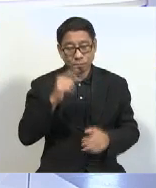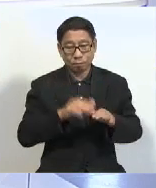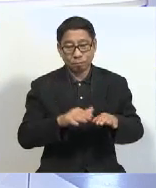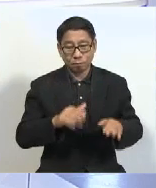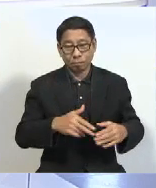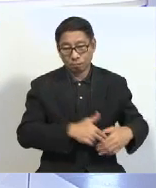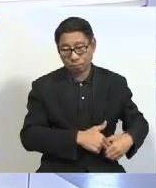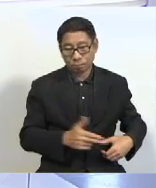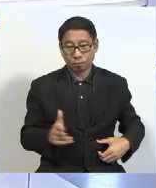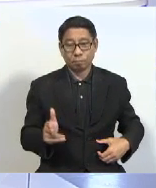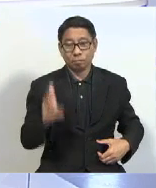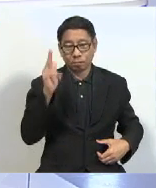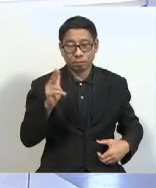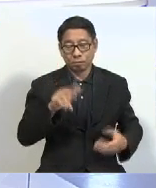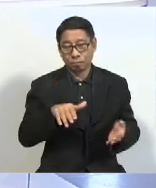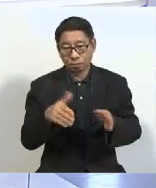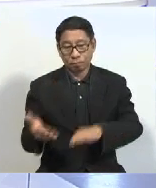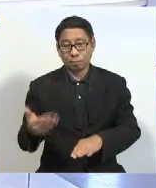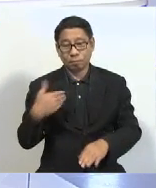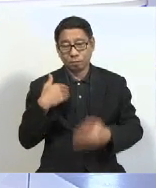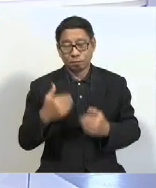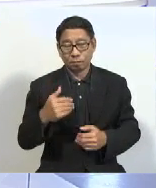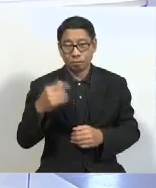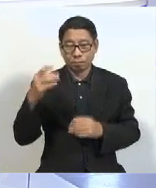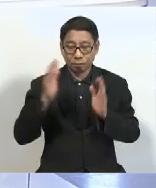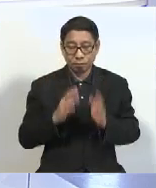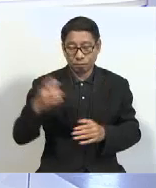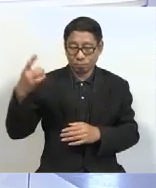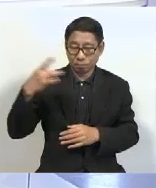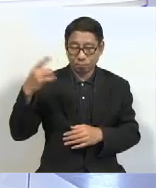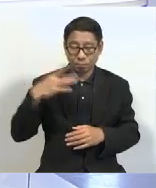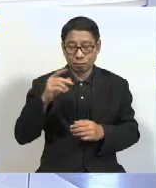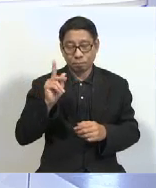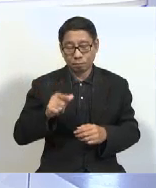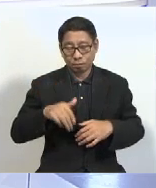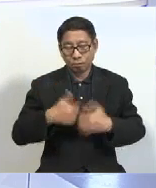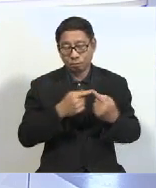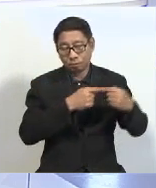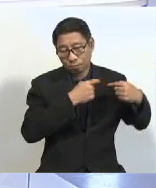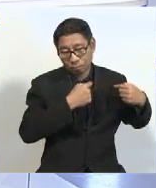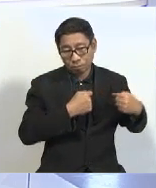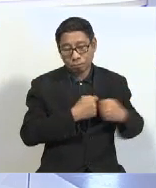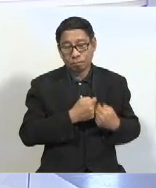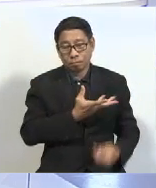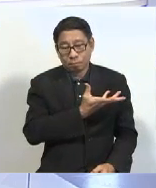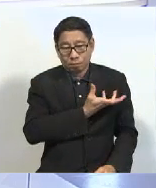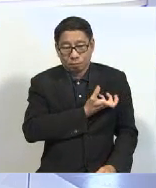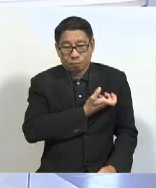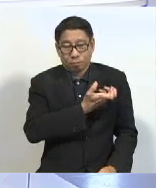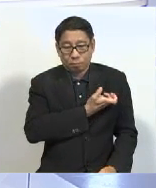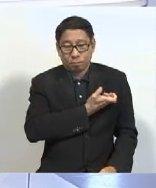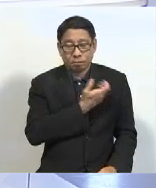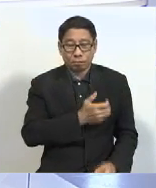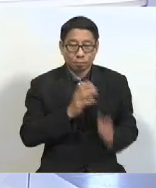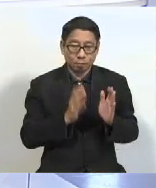คนที่ไปยิงน้องคนที่เสียชีวิตเลยว่าการถูกล้อเลียนมันเป็นยังไงแล้วก็ทำให้จิตใจของเราเนี่ยคับแค้นยังไงบ้างแ